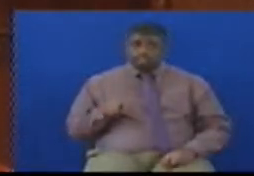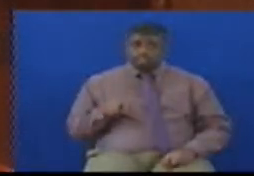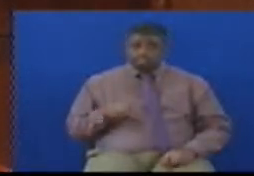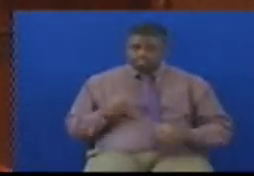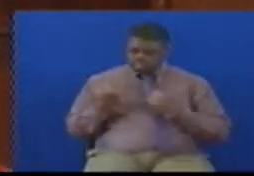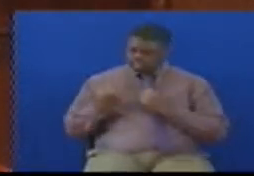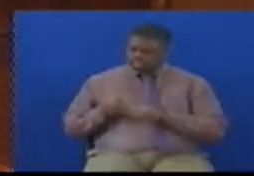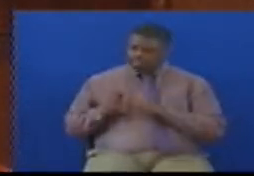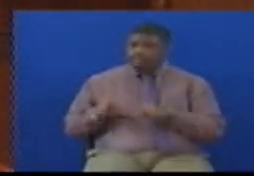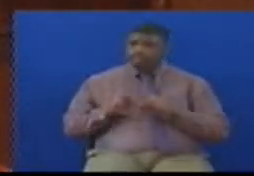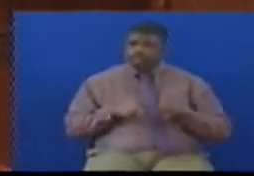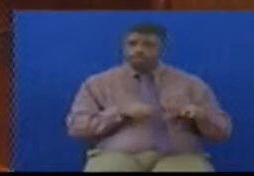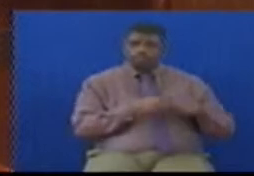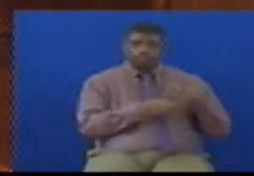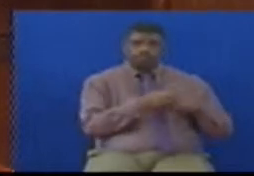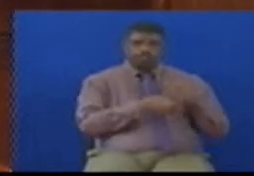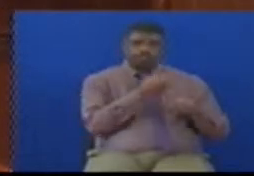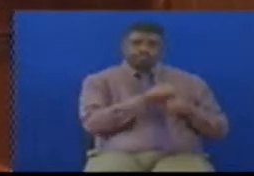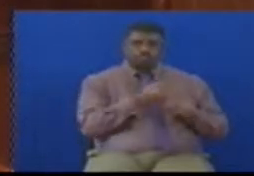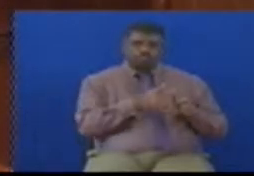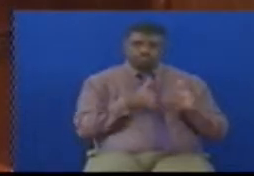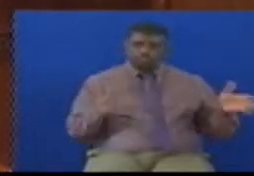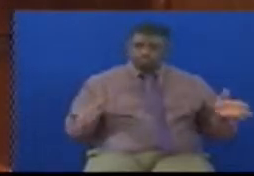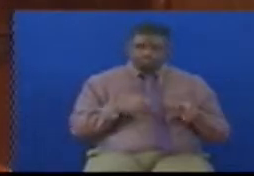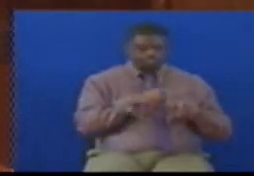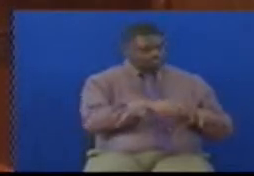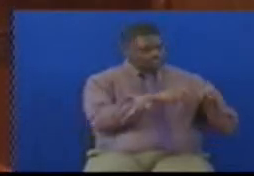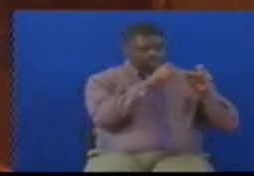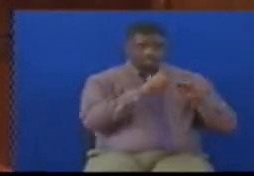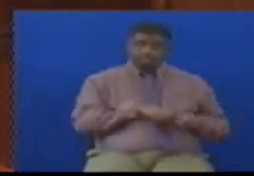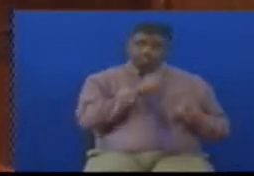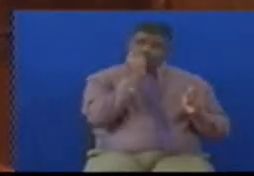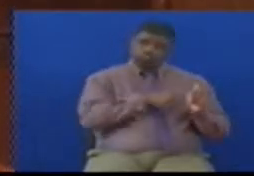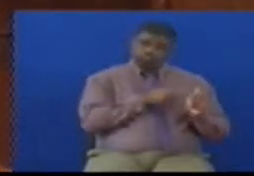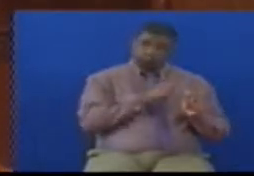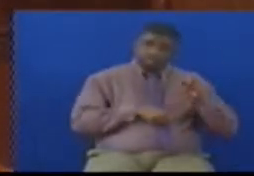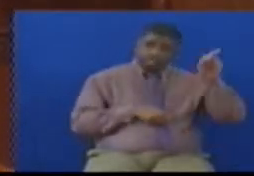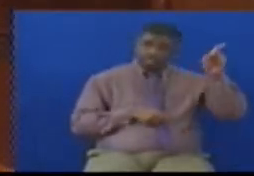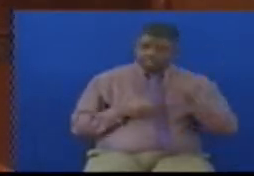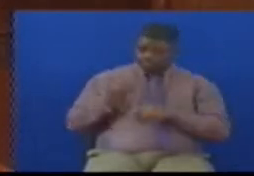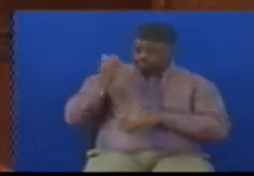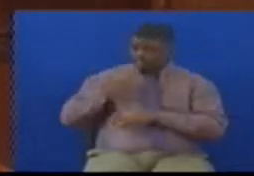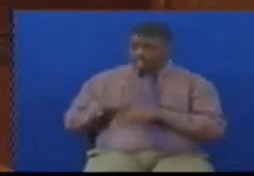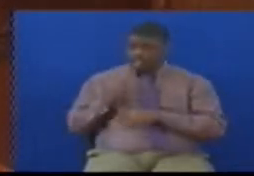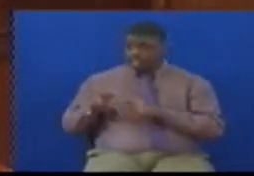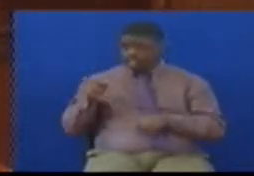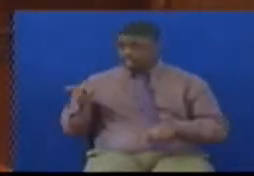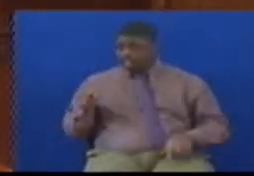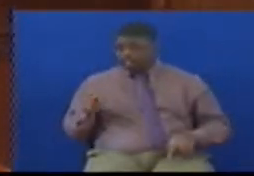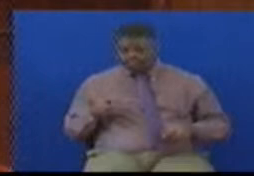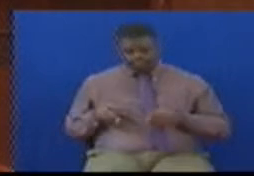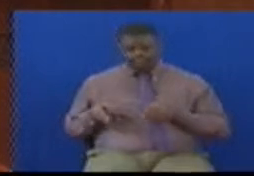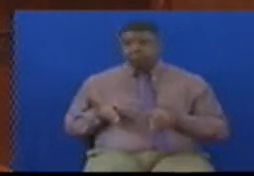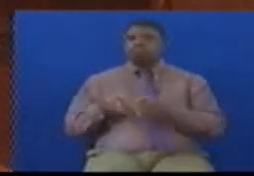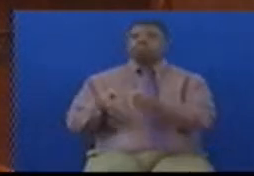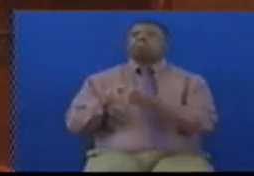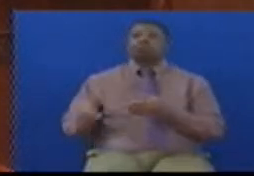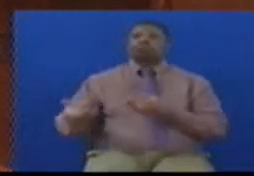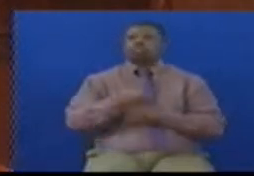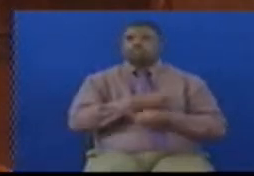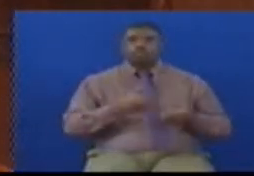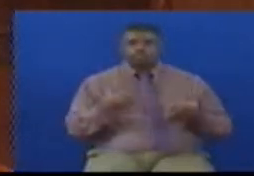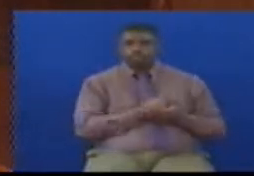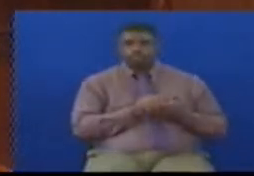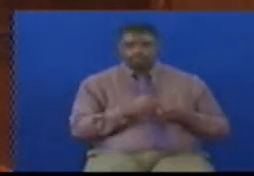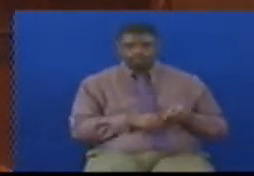jitihada mbalimbali za kuendelea kufanya upanuzi wa bandari ikiwemo ya Mtwara na Tanga, bado mfumo wa ukusanyaji wa mapato